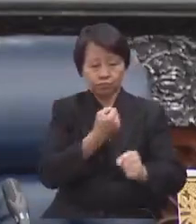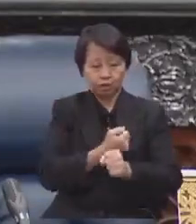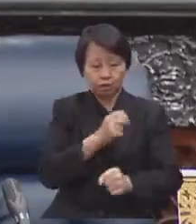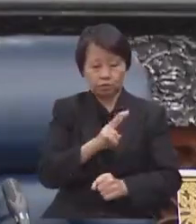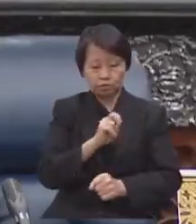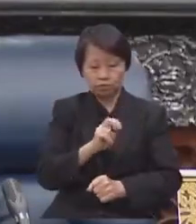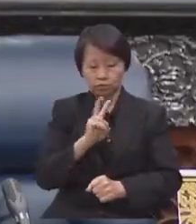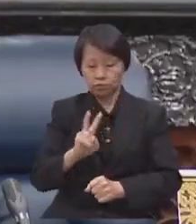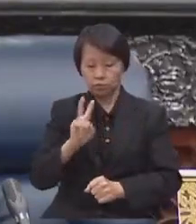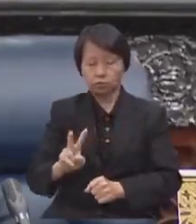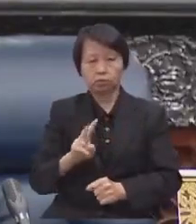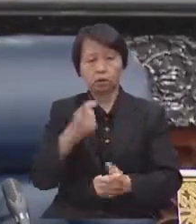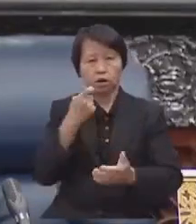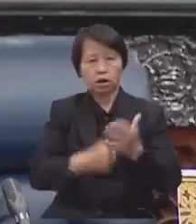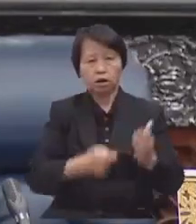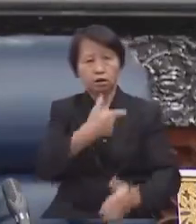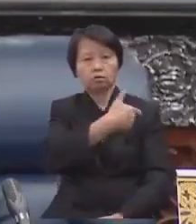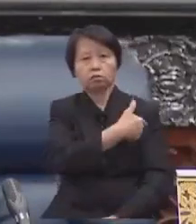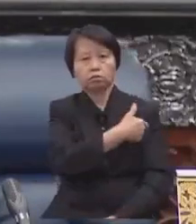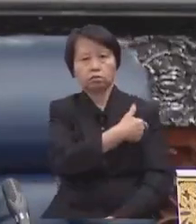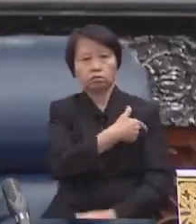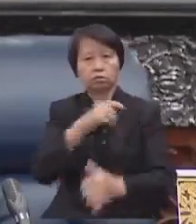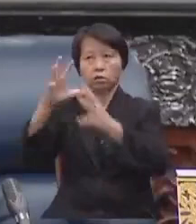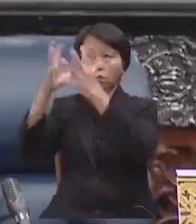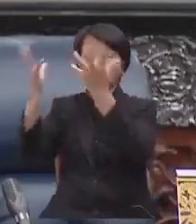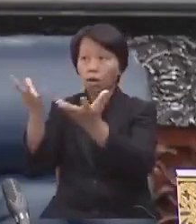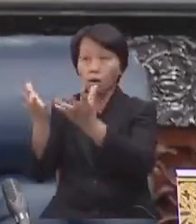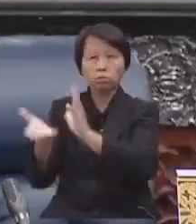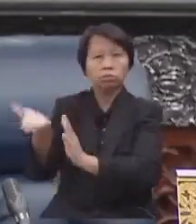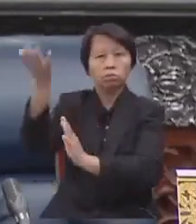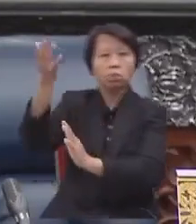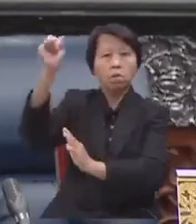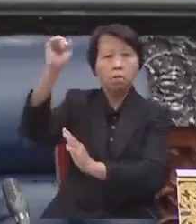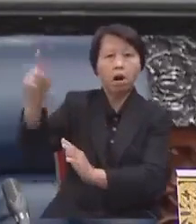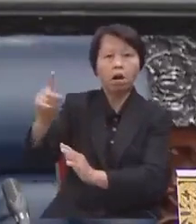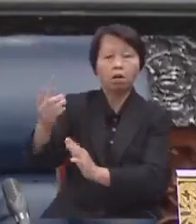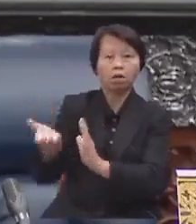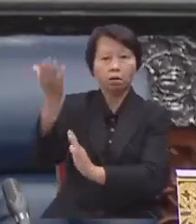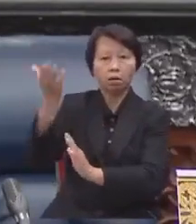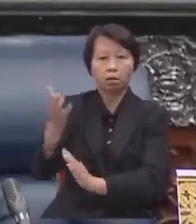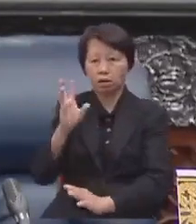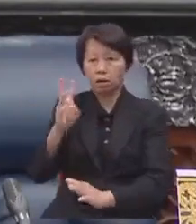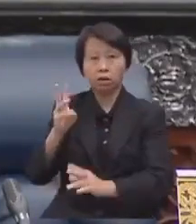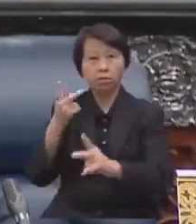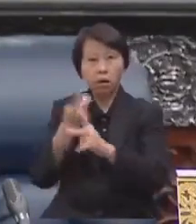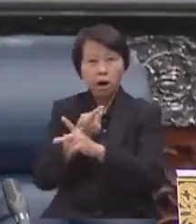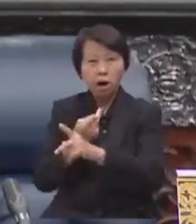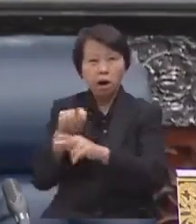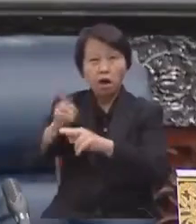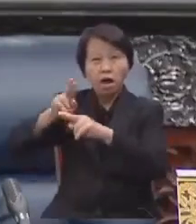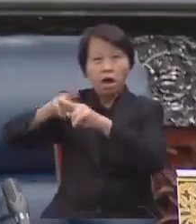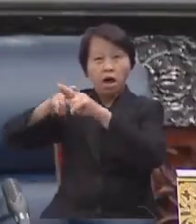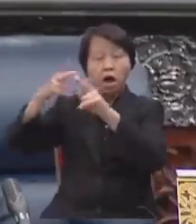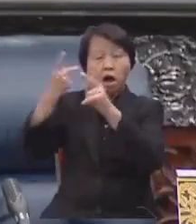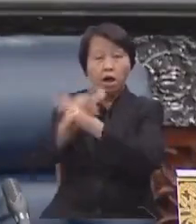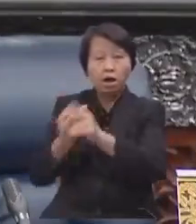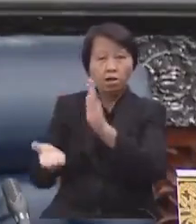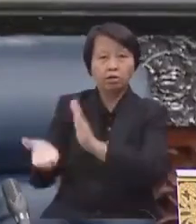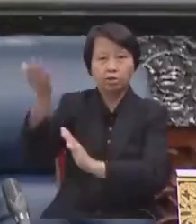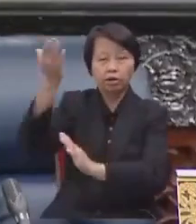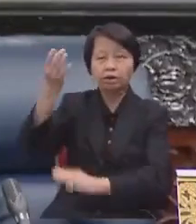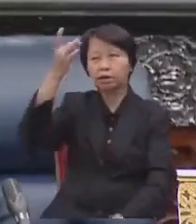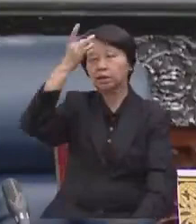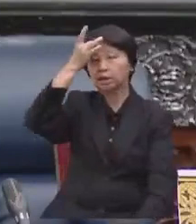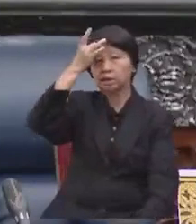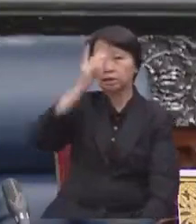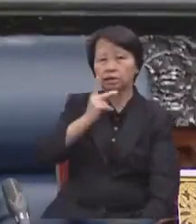2022 pula di peringkat telah meningkat sebanyak 6 kali ganda dan GGM